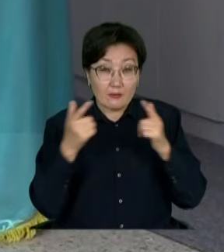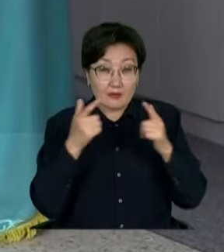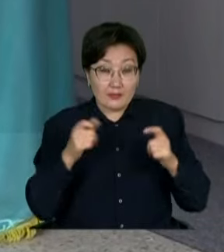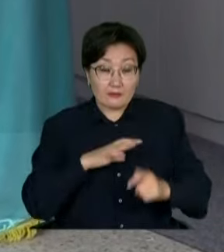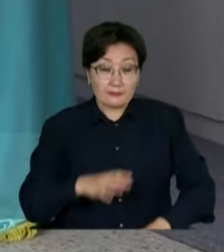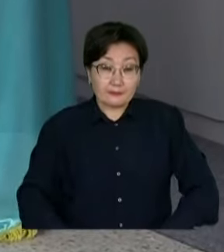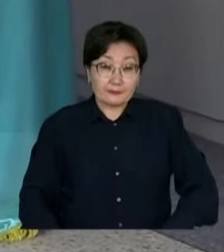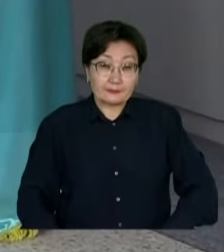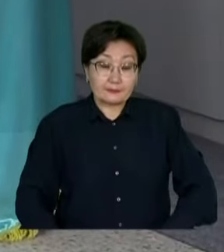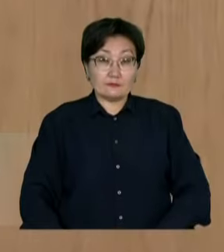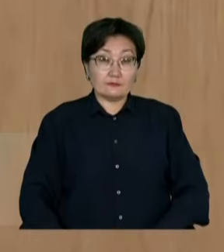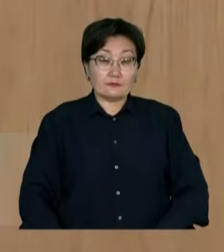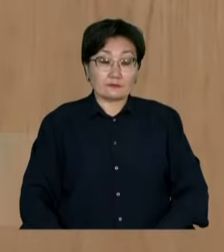мәлімдеді.